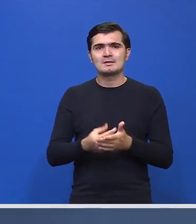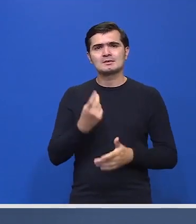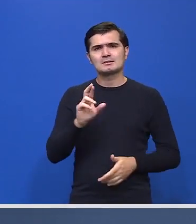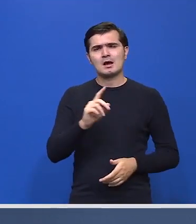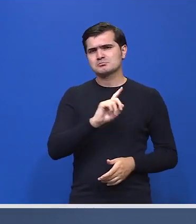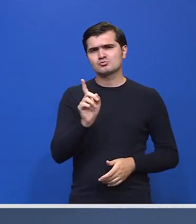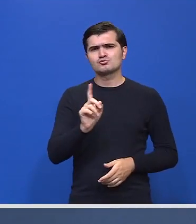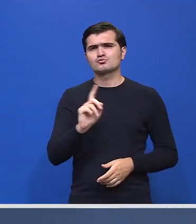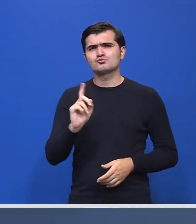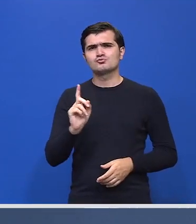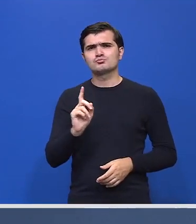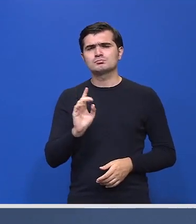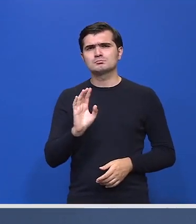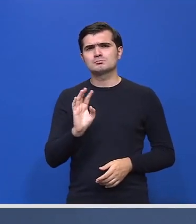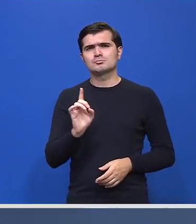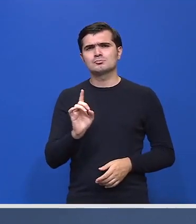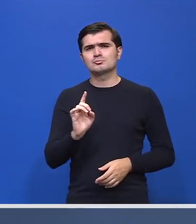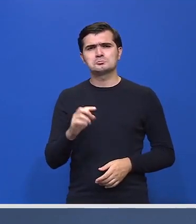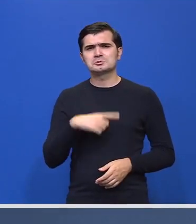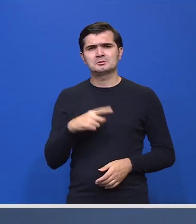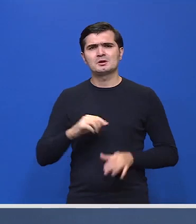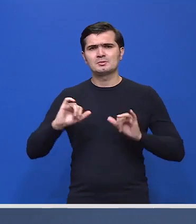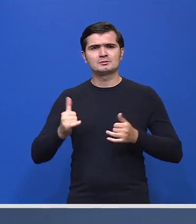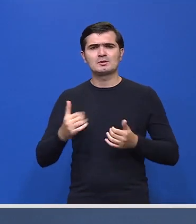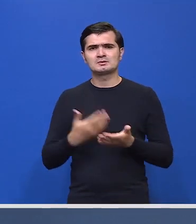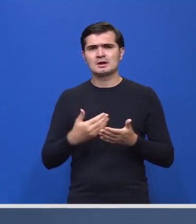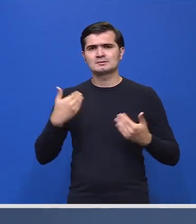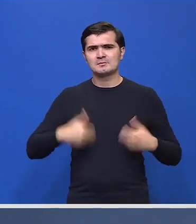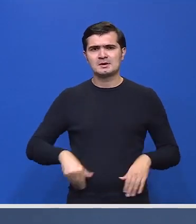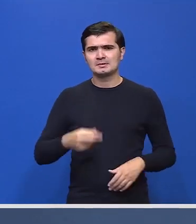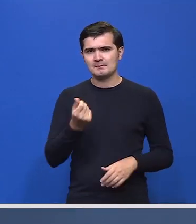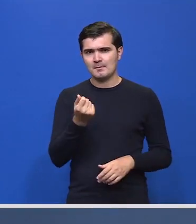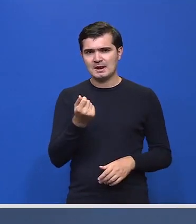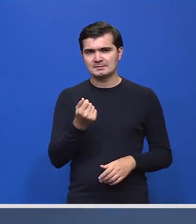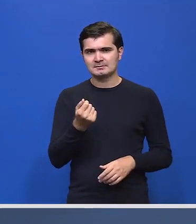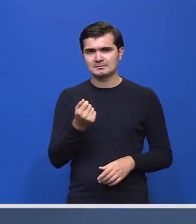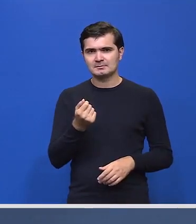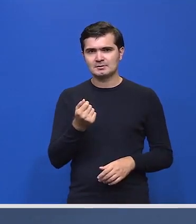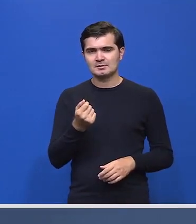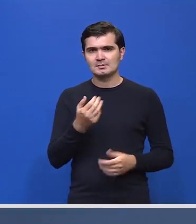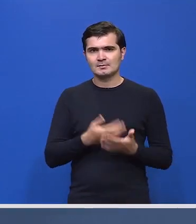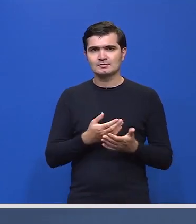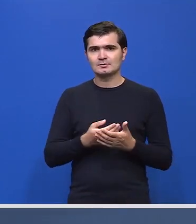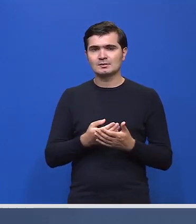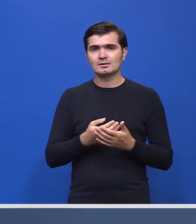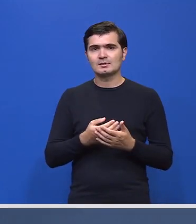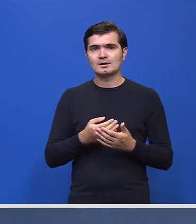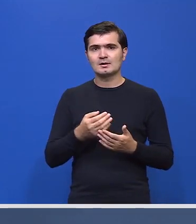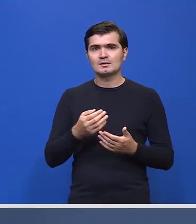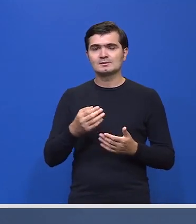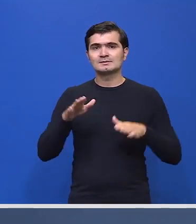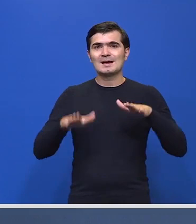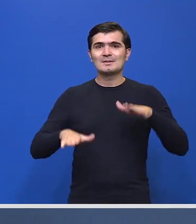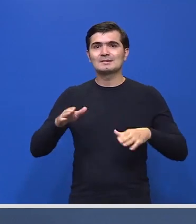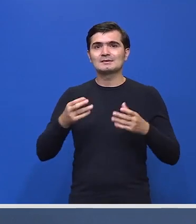caz nu am fi în situația în care să pierdem acești bani. De acești bani depinde stabilitatea financiară a